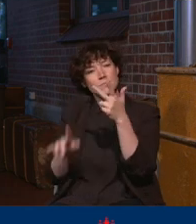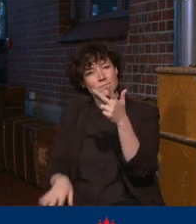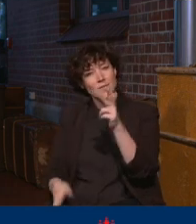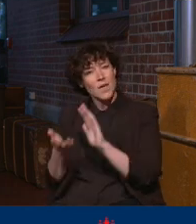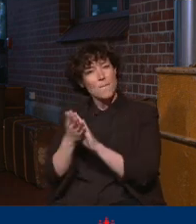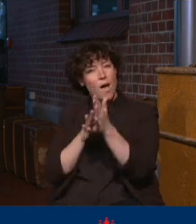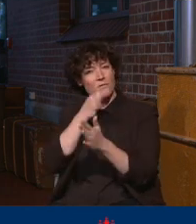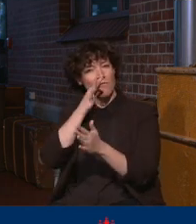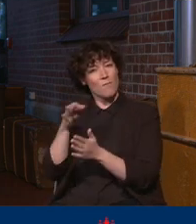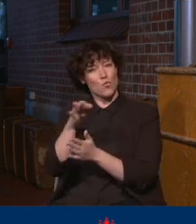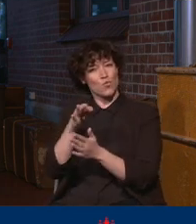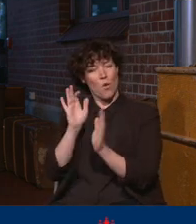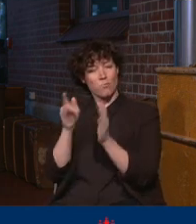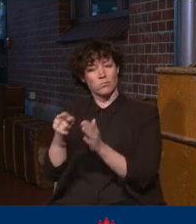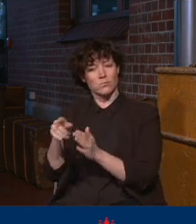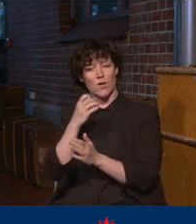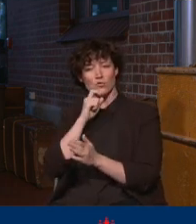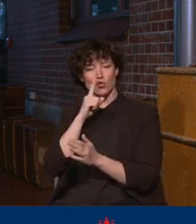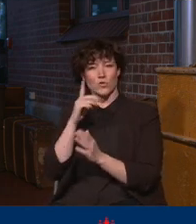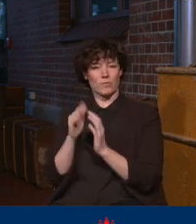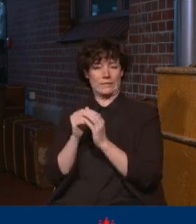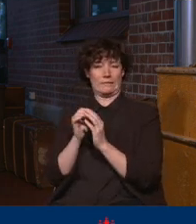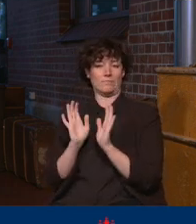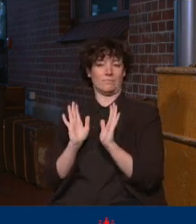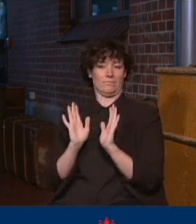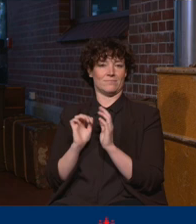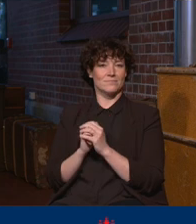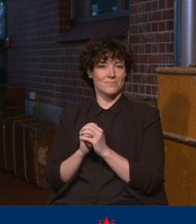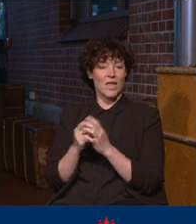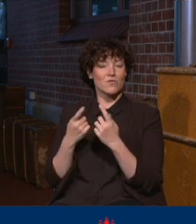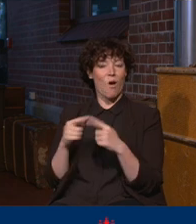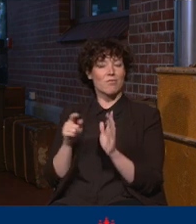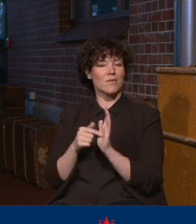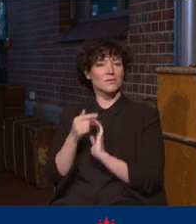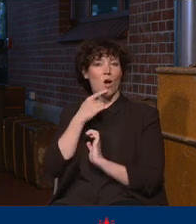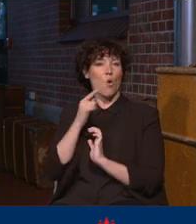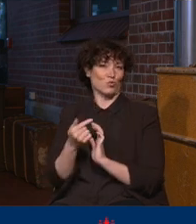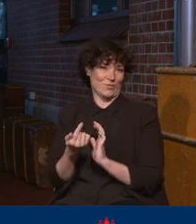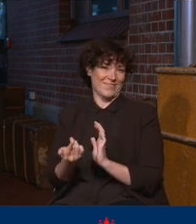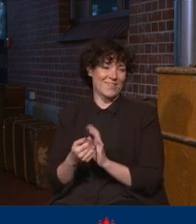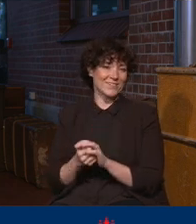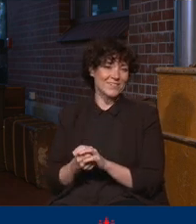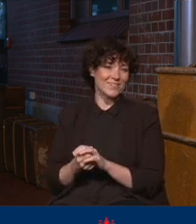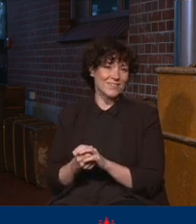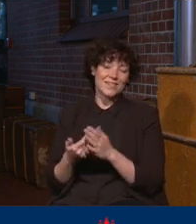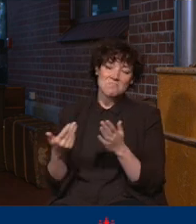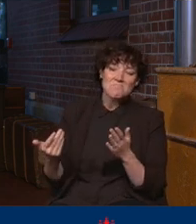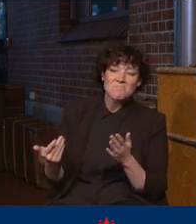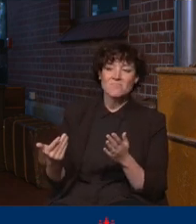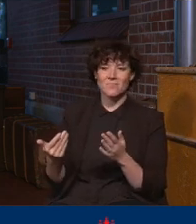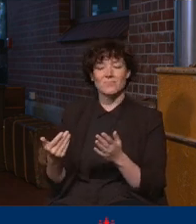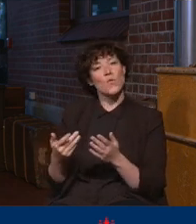bisschen diplomatisch doch bleiben das bin ich an manchen anderen stellen ja auch schon gewesen und habe immer gesagt wir sind da